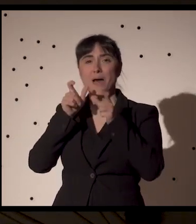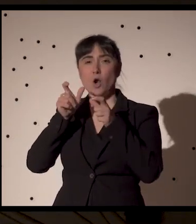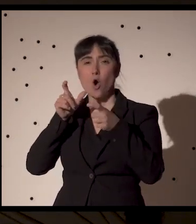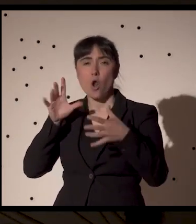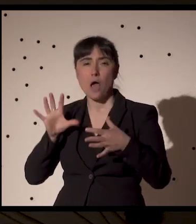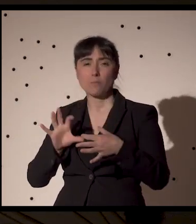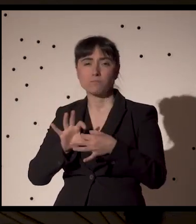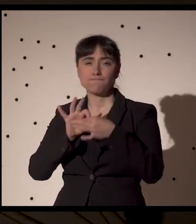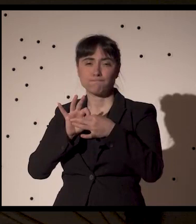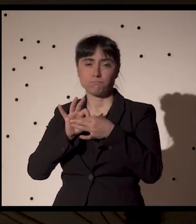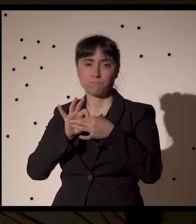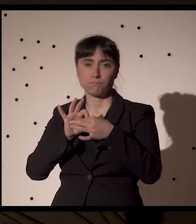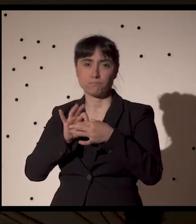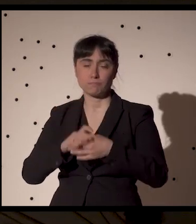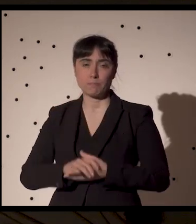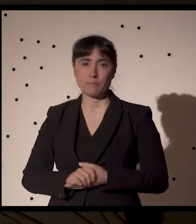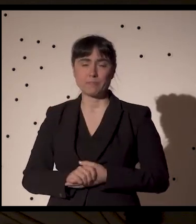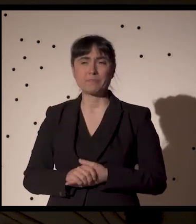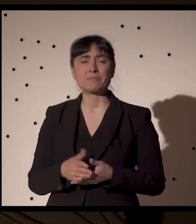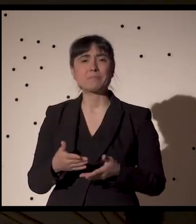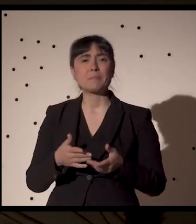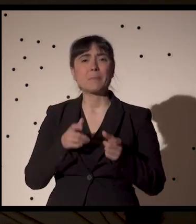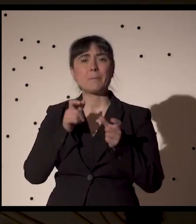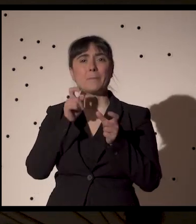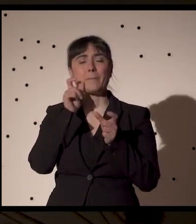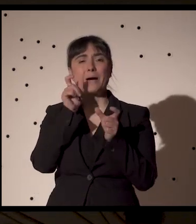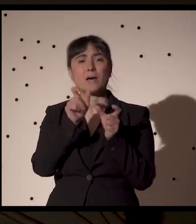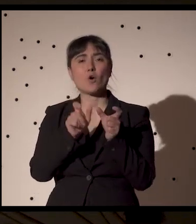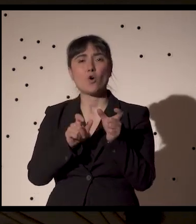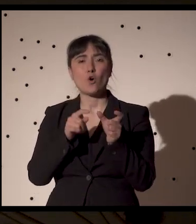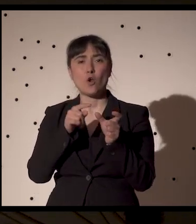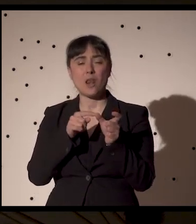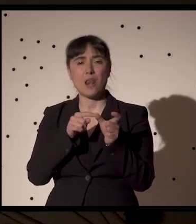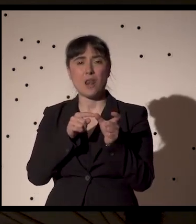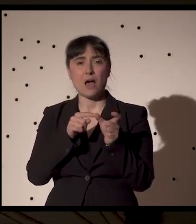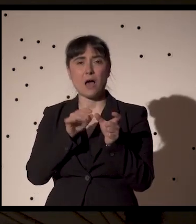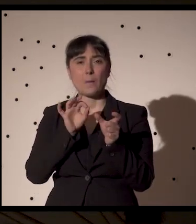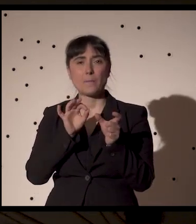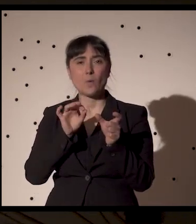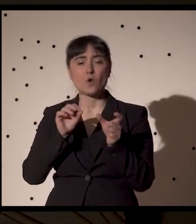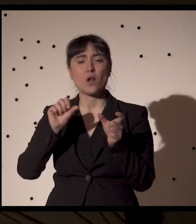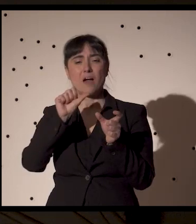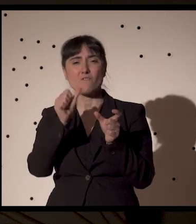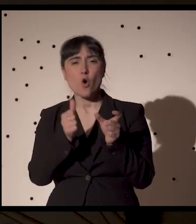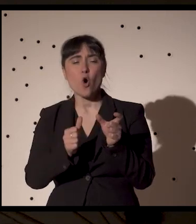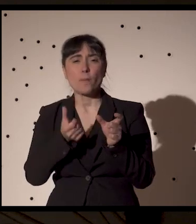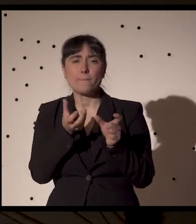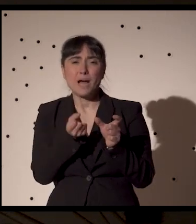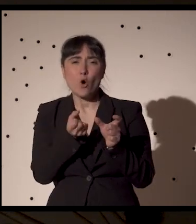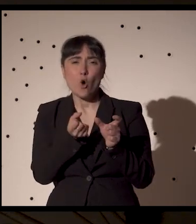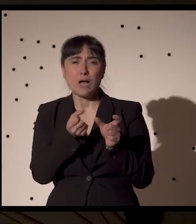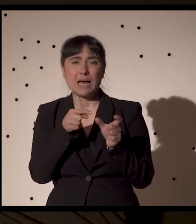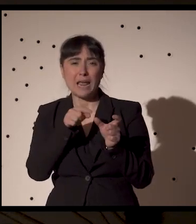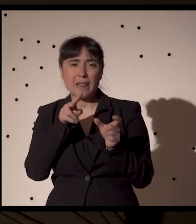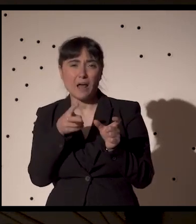una parola che viene esplorata viene colta nella sua fisicità nella sua concretezza nella